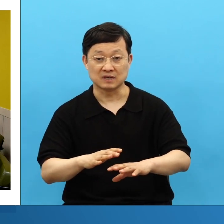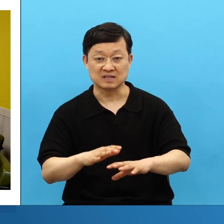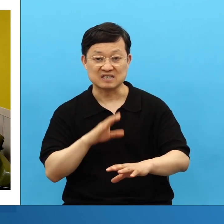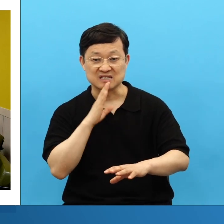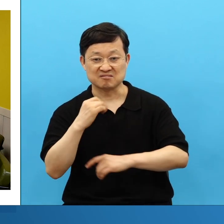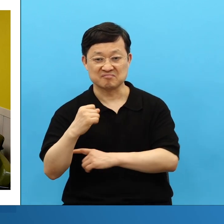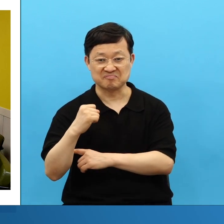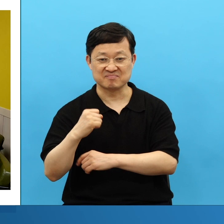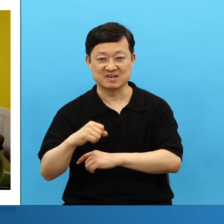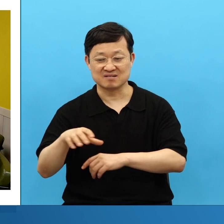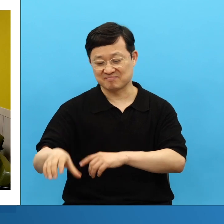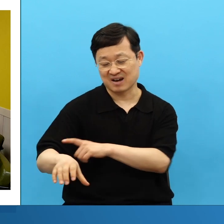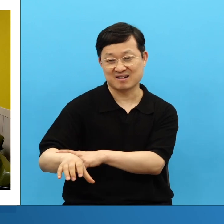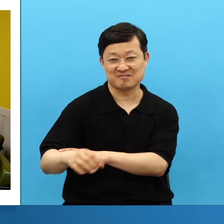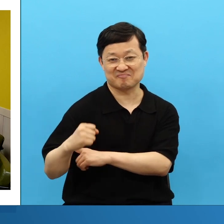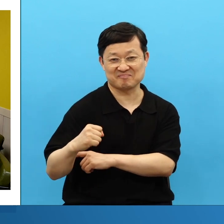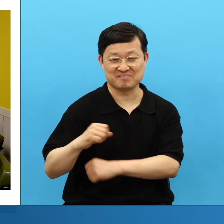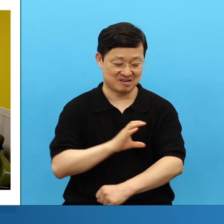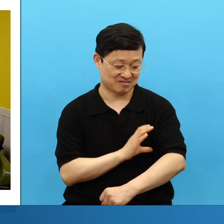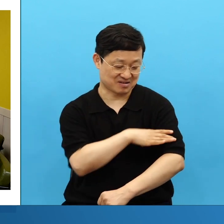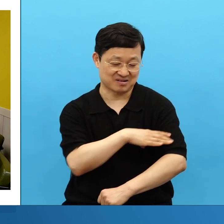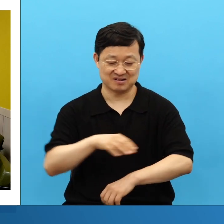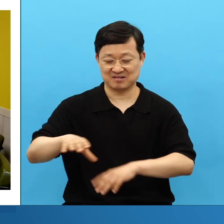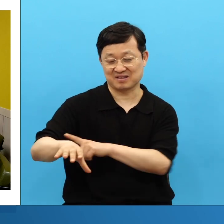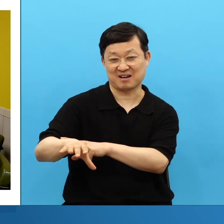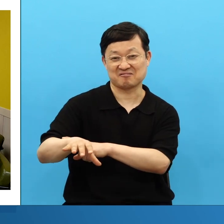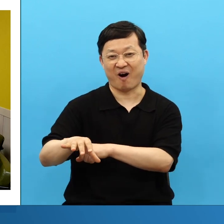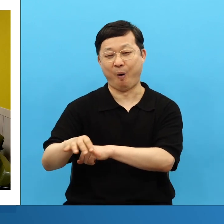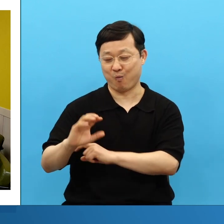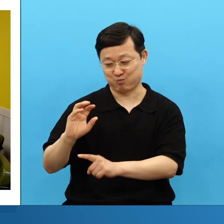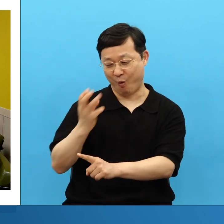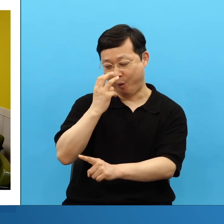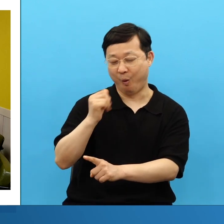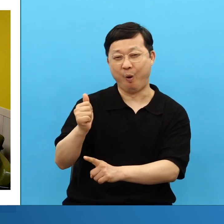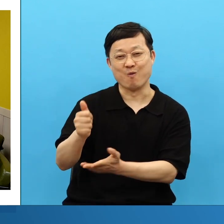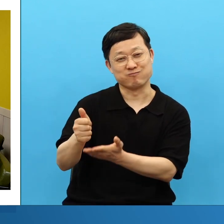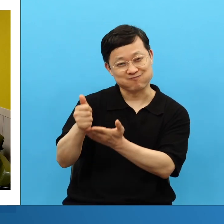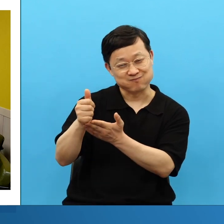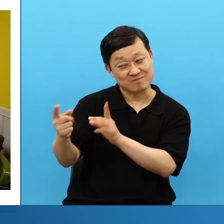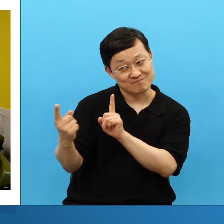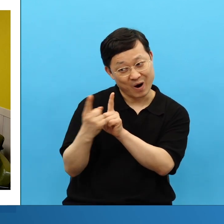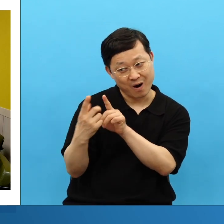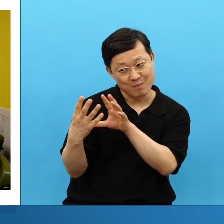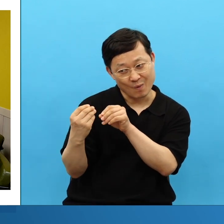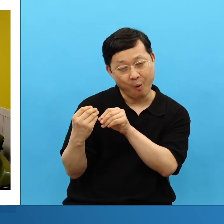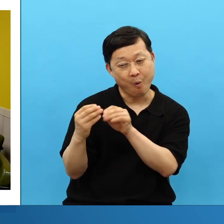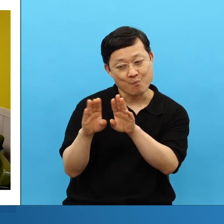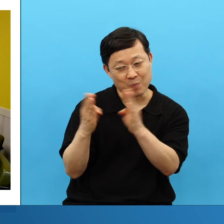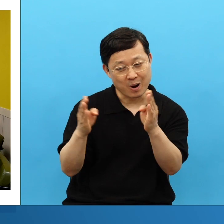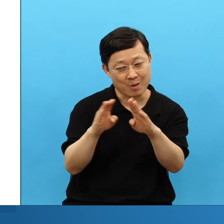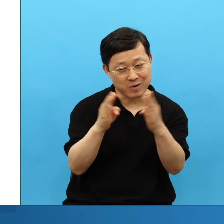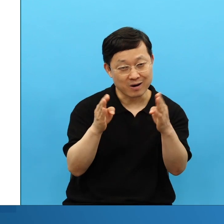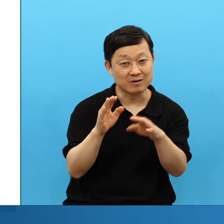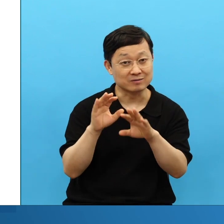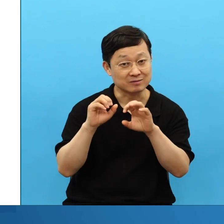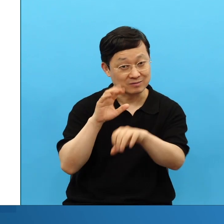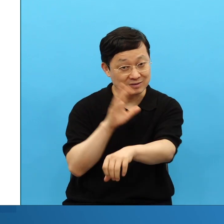거죠. 실세. 사진 나오잖아요. 저분하고 만나면 많은 문이 열립니다. 다음.